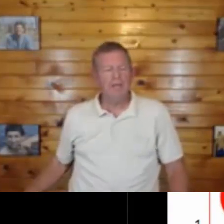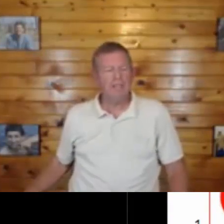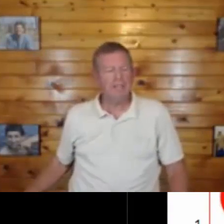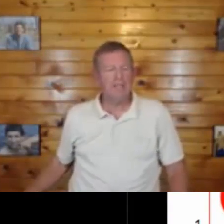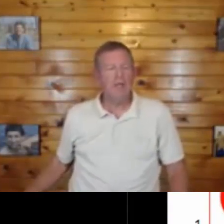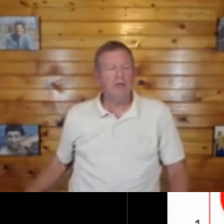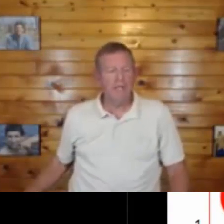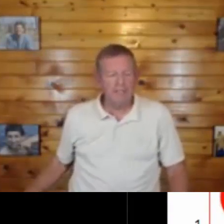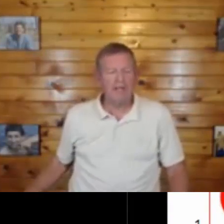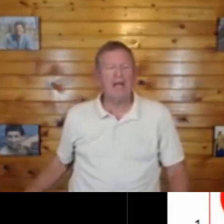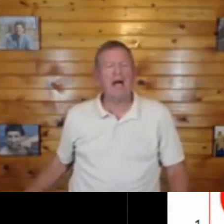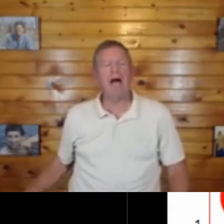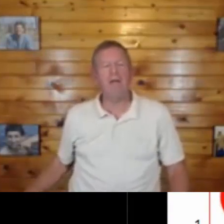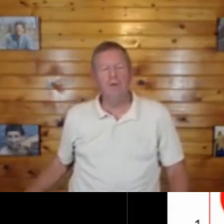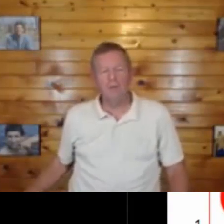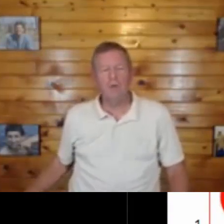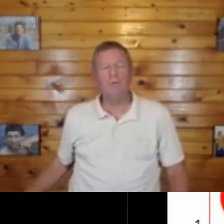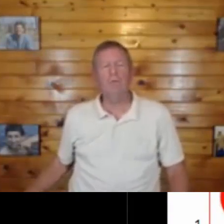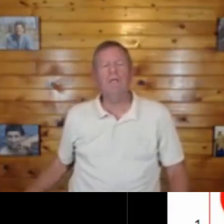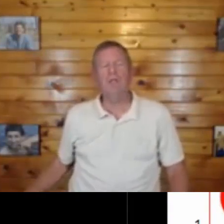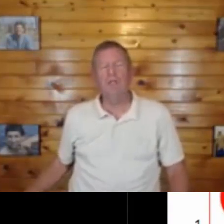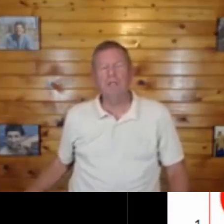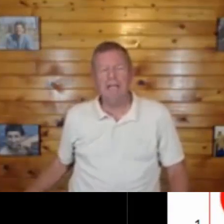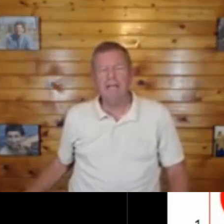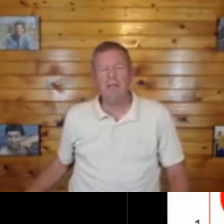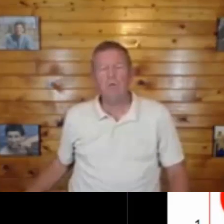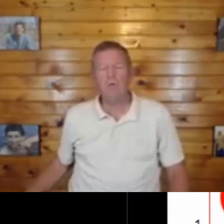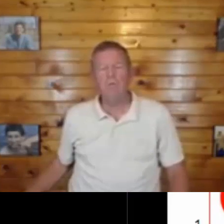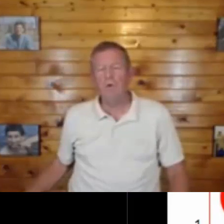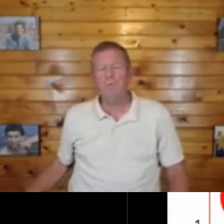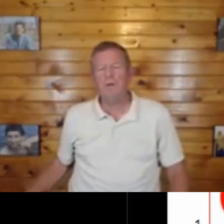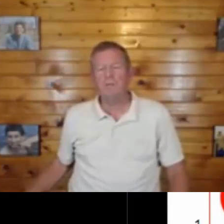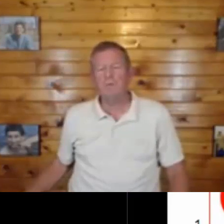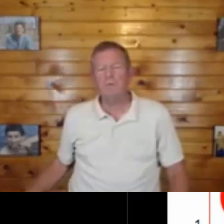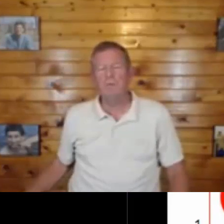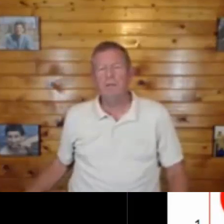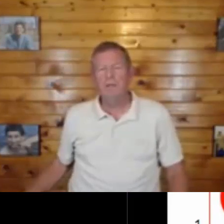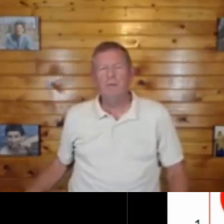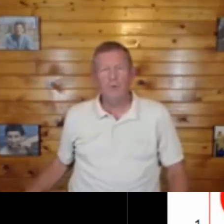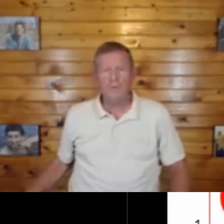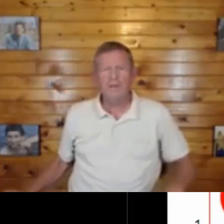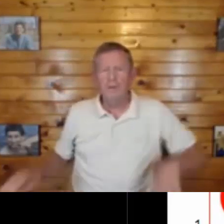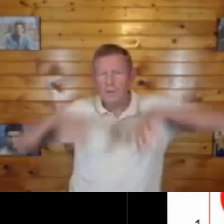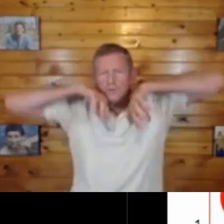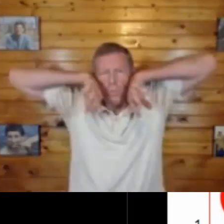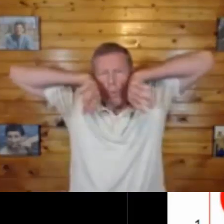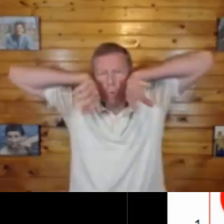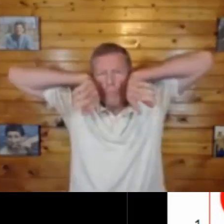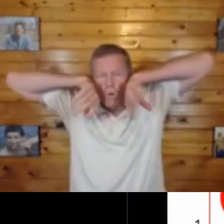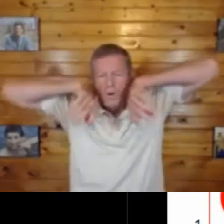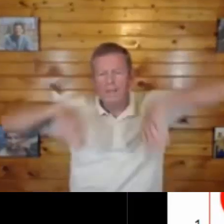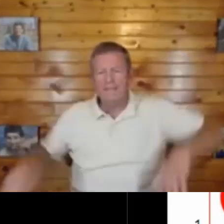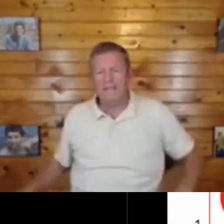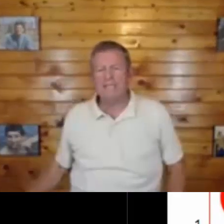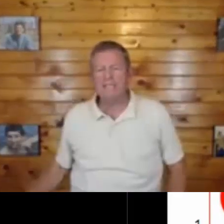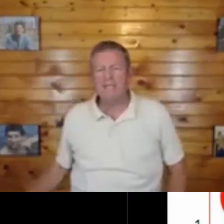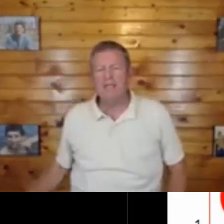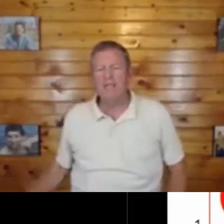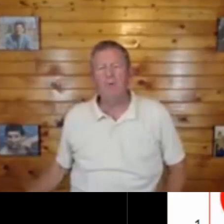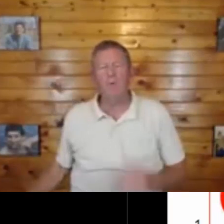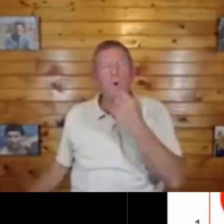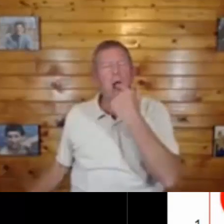Manger. Et ça, c'est les céréales, le sandwich, les légumes, le poisson. Vous comprenez le poisson? Et puis